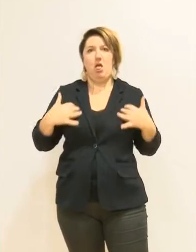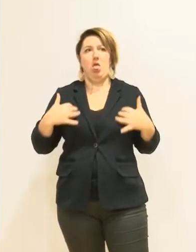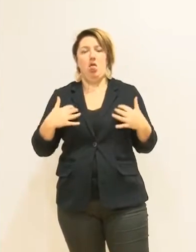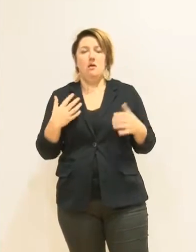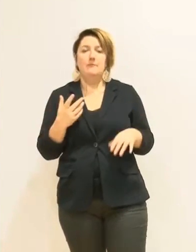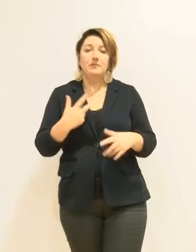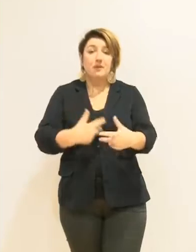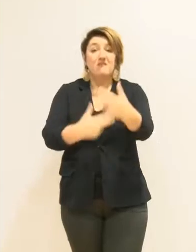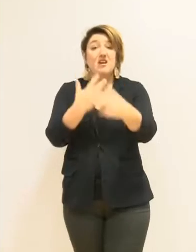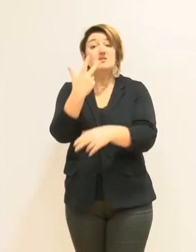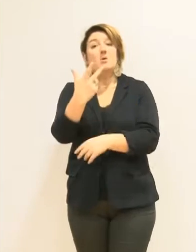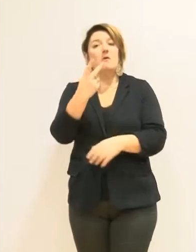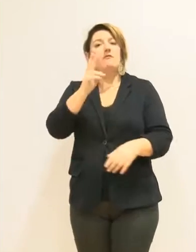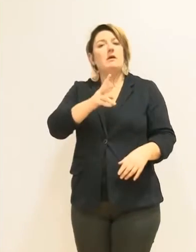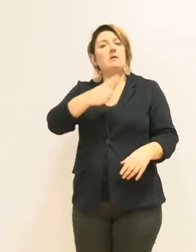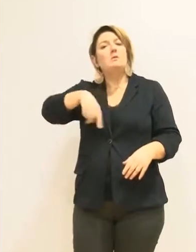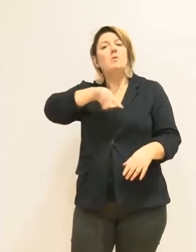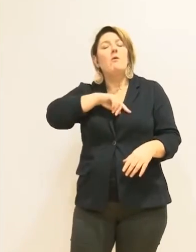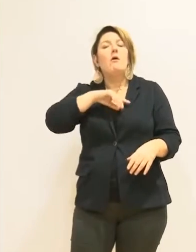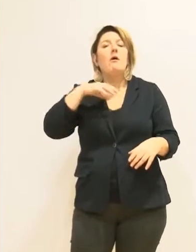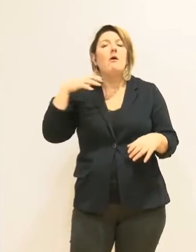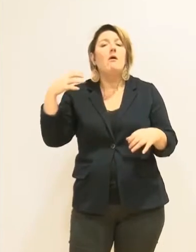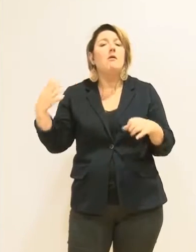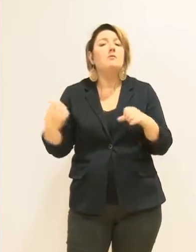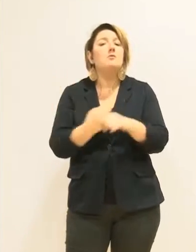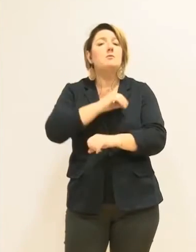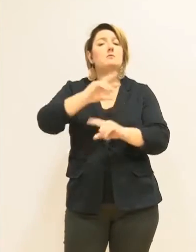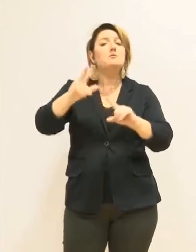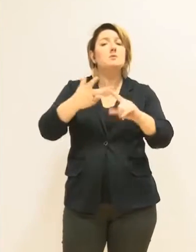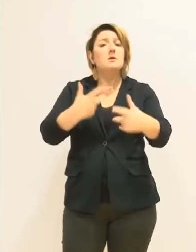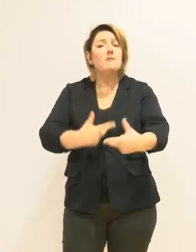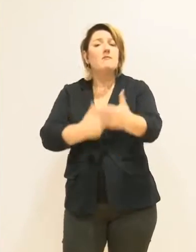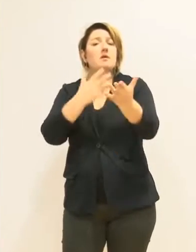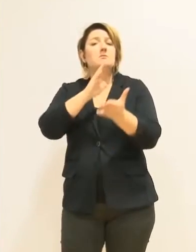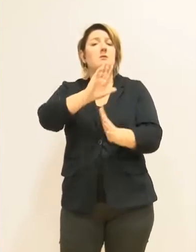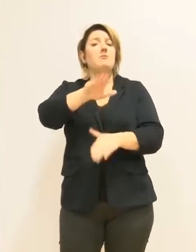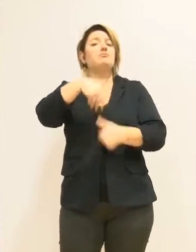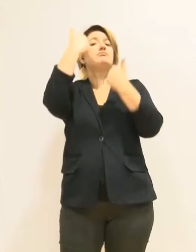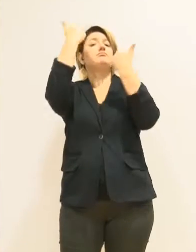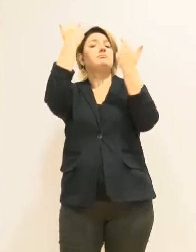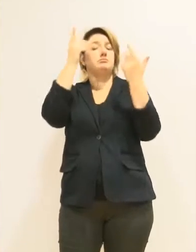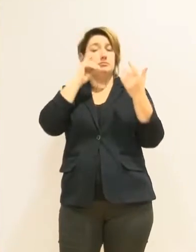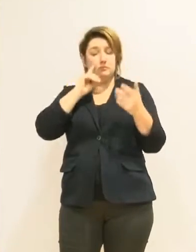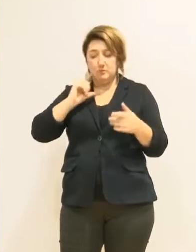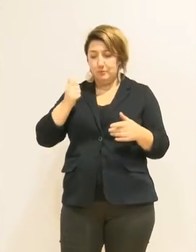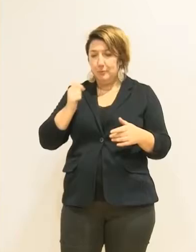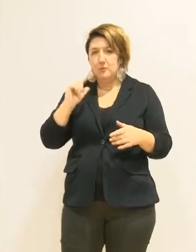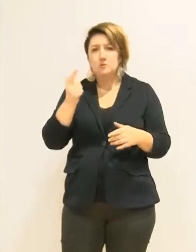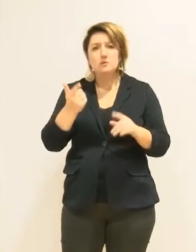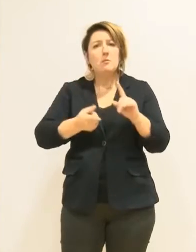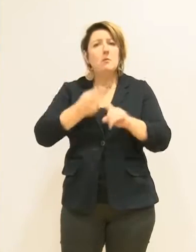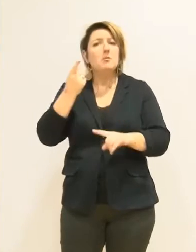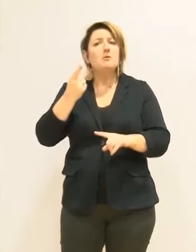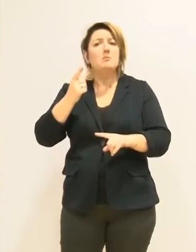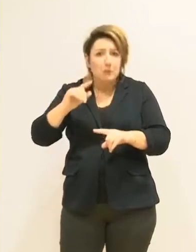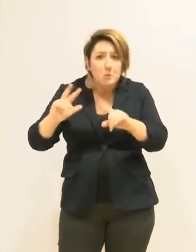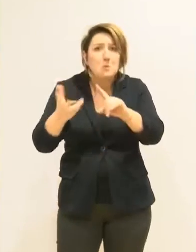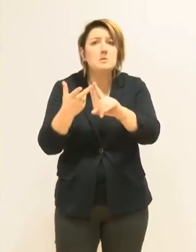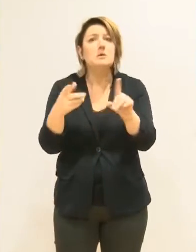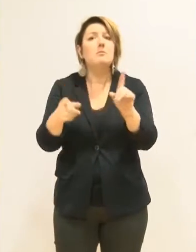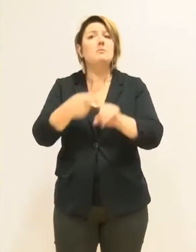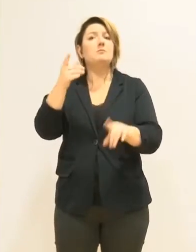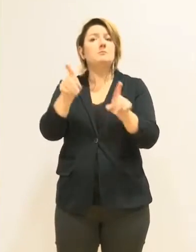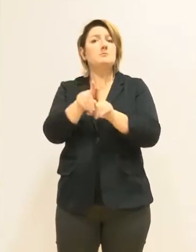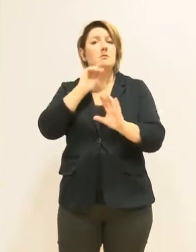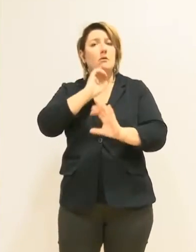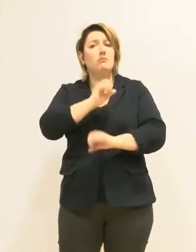regrets et d'incompréhension que nous avons appris notre écartement de la troisième phase qui est aussi importante que les deux premières. Pourquoi sommes-nous exclus